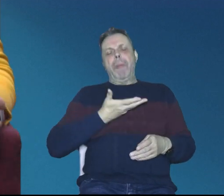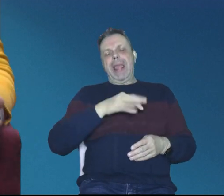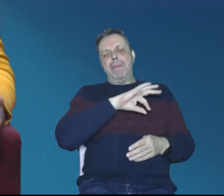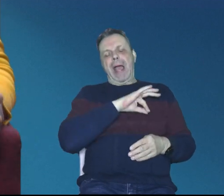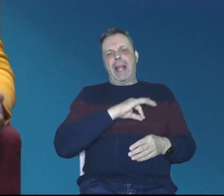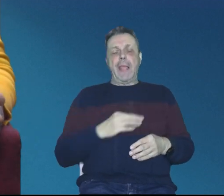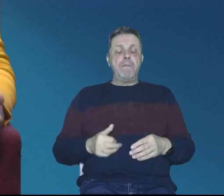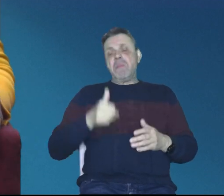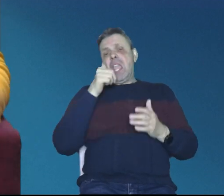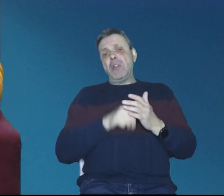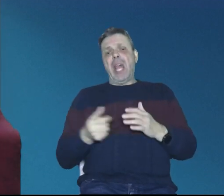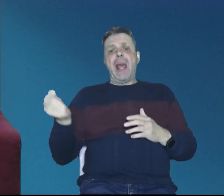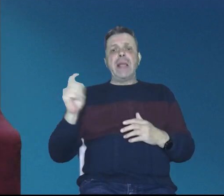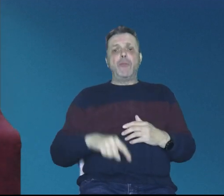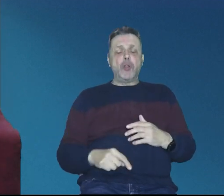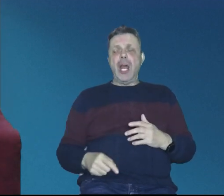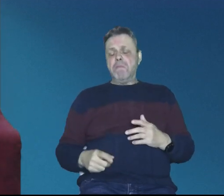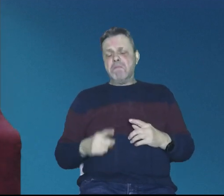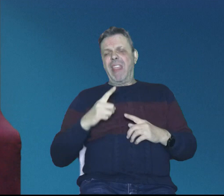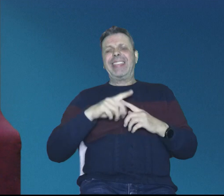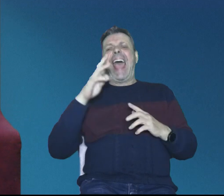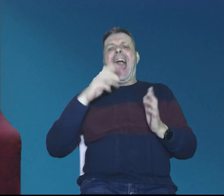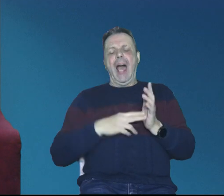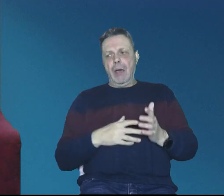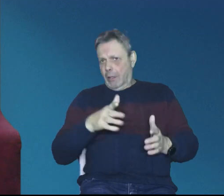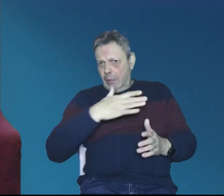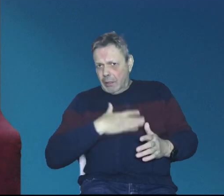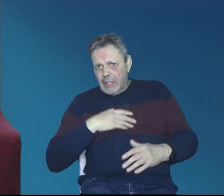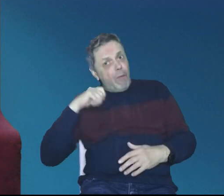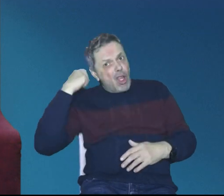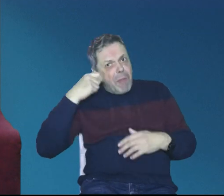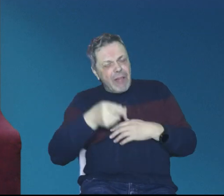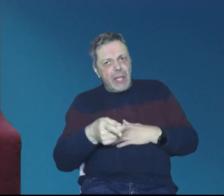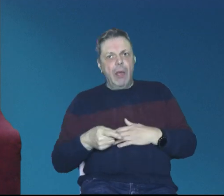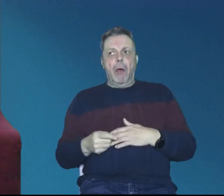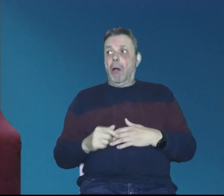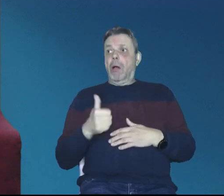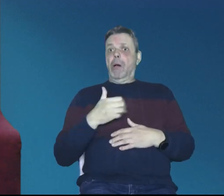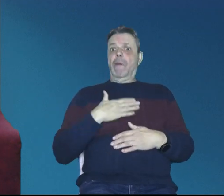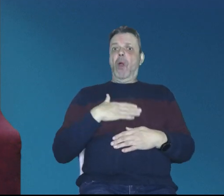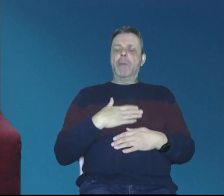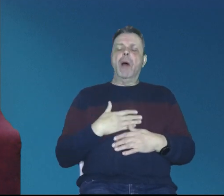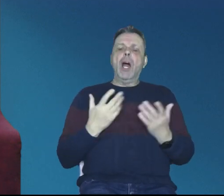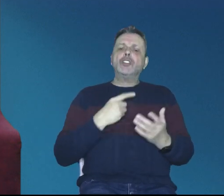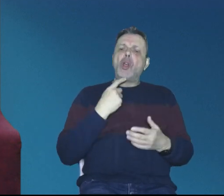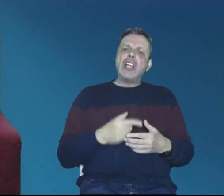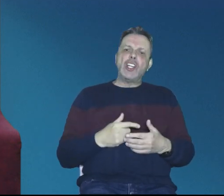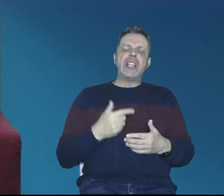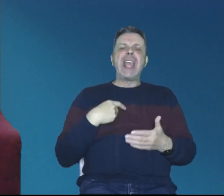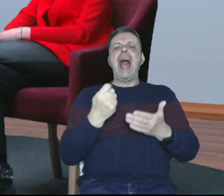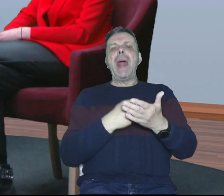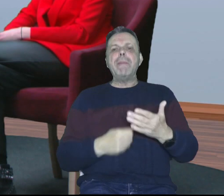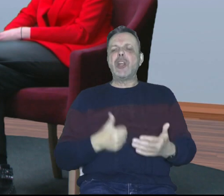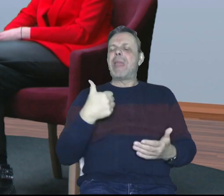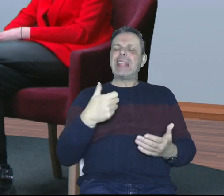više struko već nagrađivane. I onda sam jednog dana došla do Teje i rekla sam: Teja, jel ti voliš pjevati? Kaže ona: da, volim. A